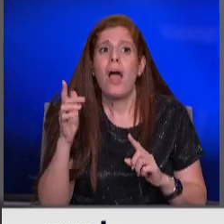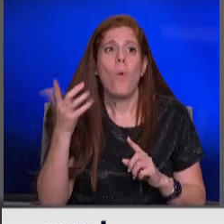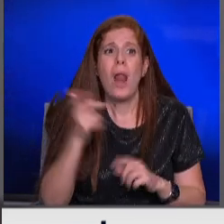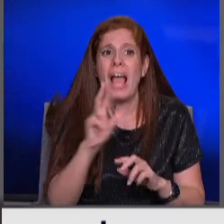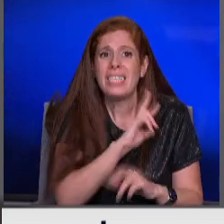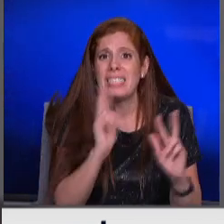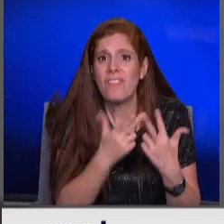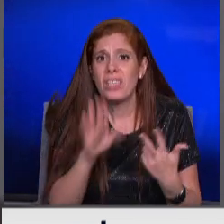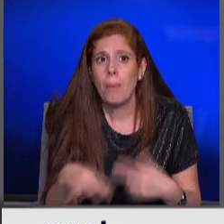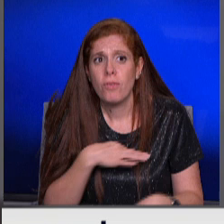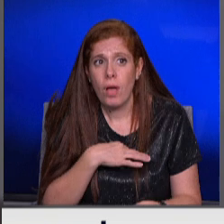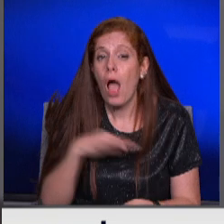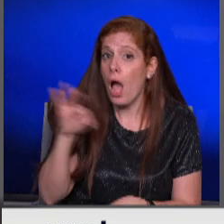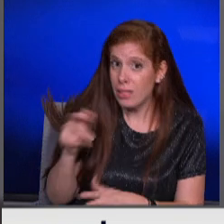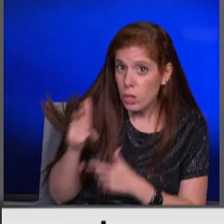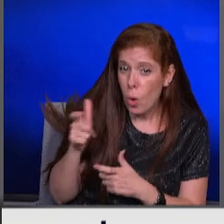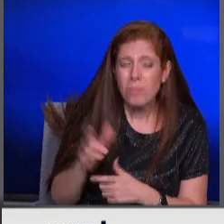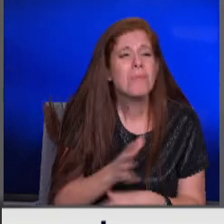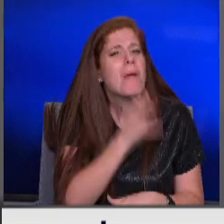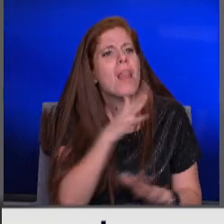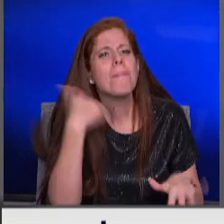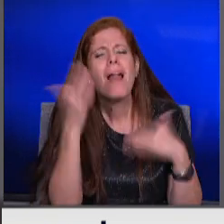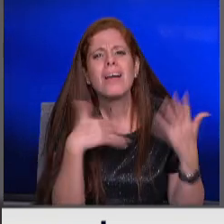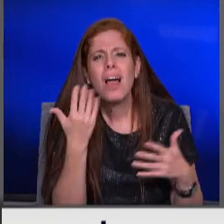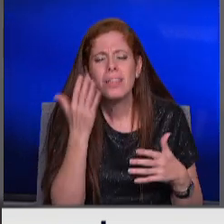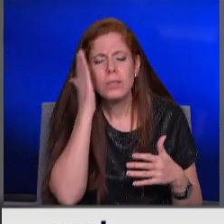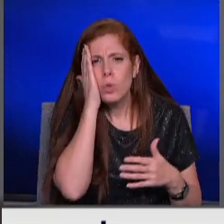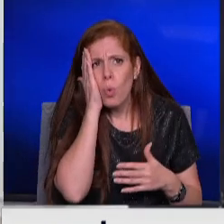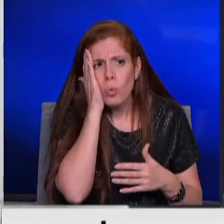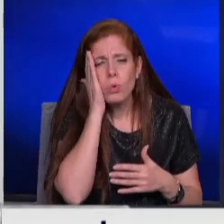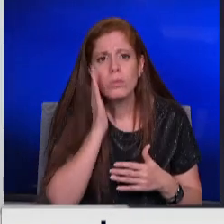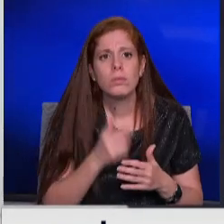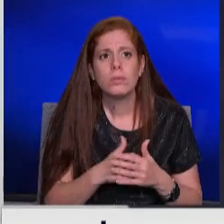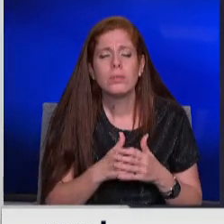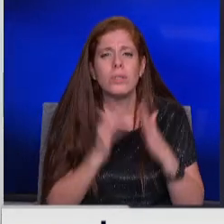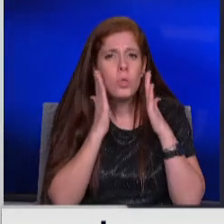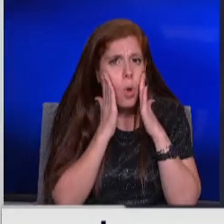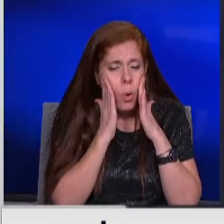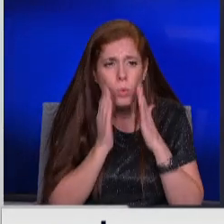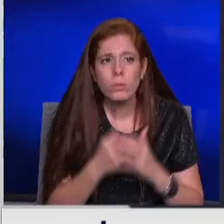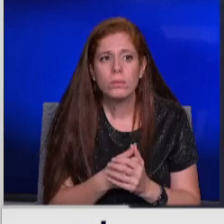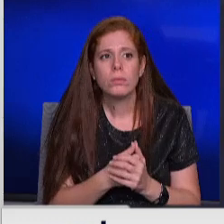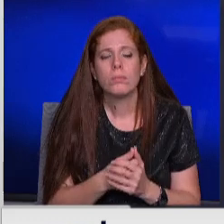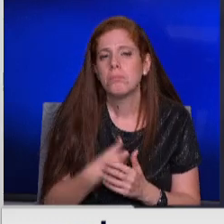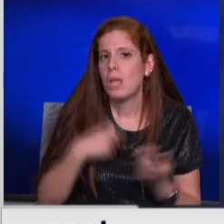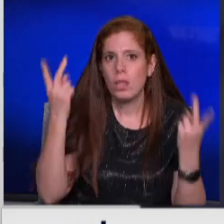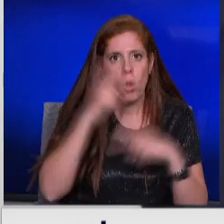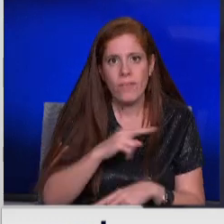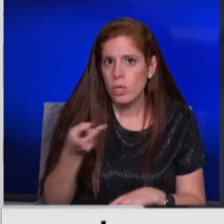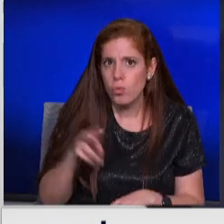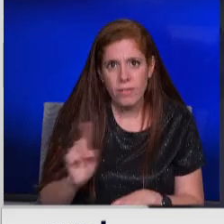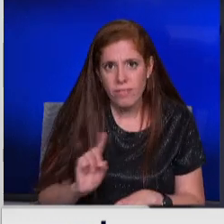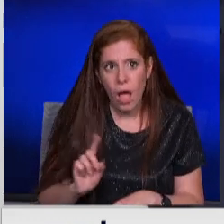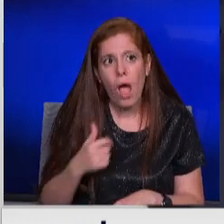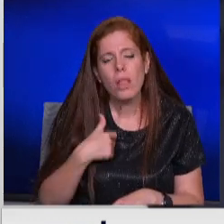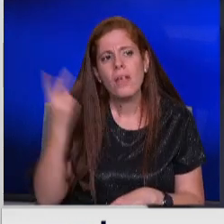עדיין יריות? מלא בלגן! יואו! יואו! אני לא הבנתי שהוא נפטר, אני הבנתי